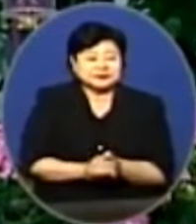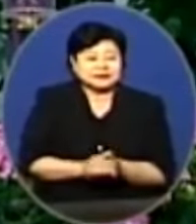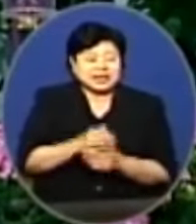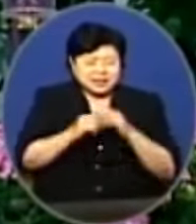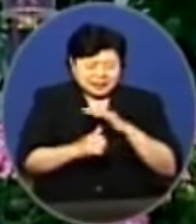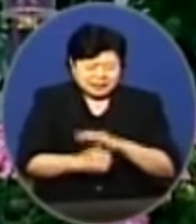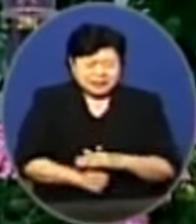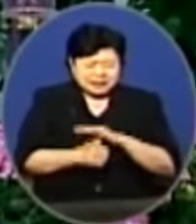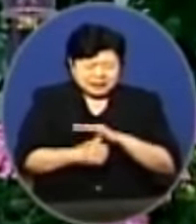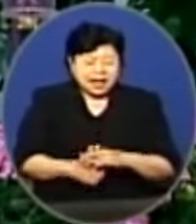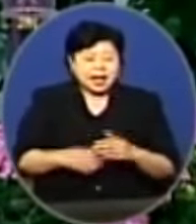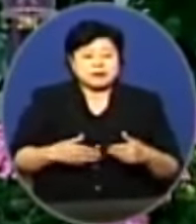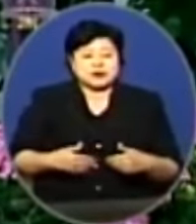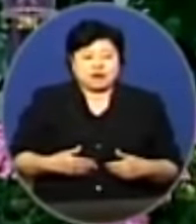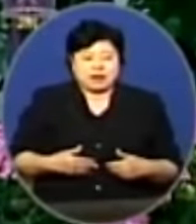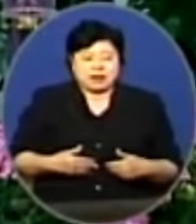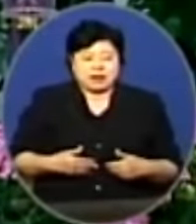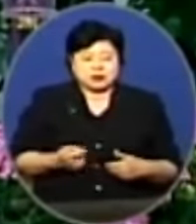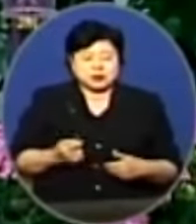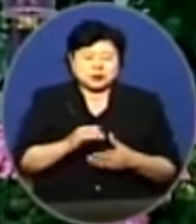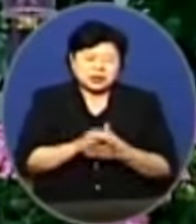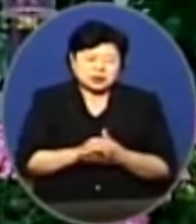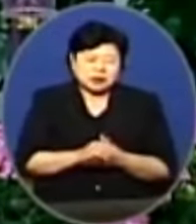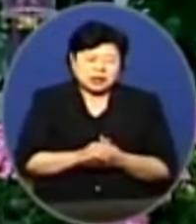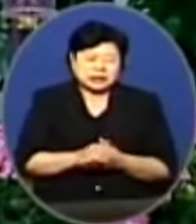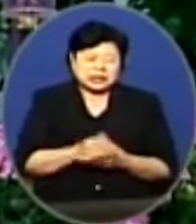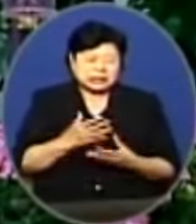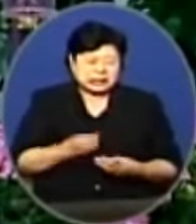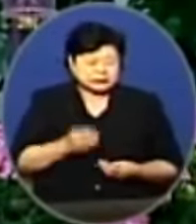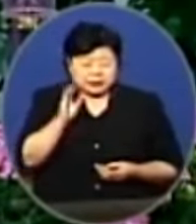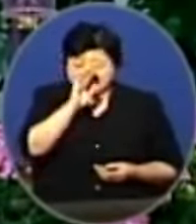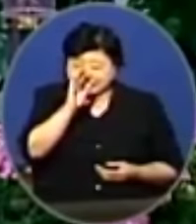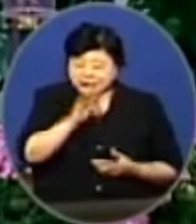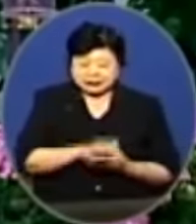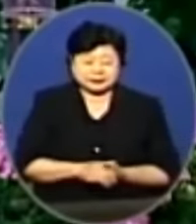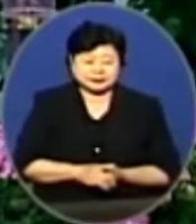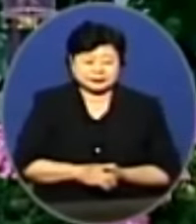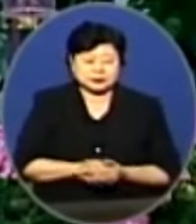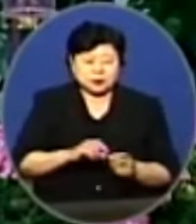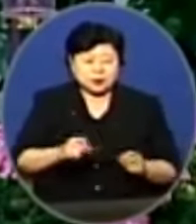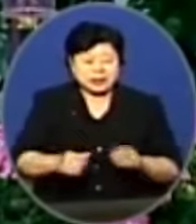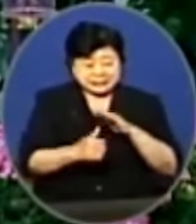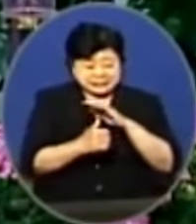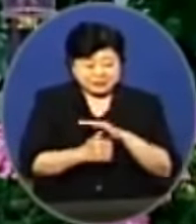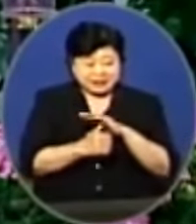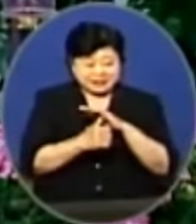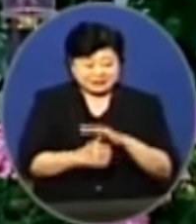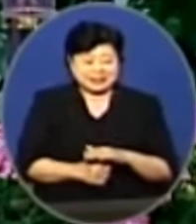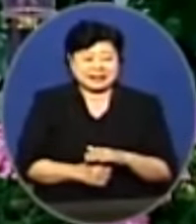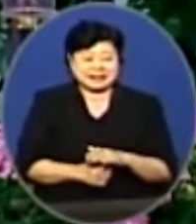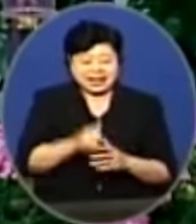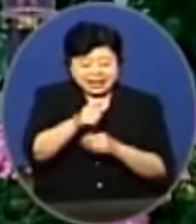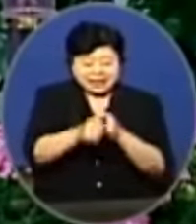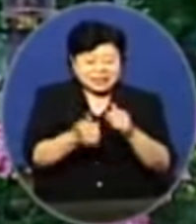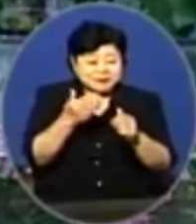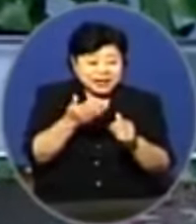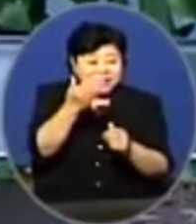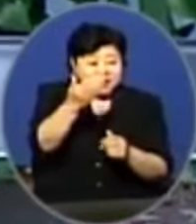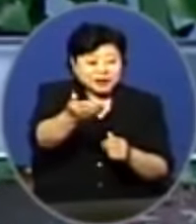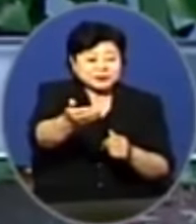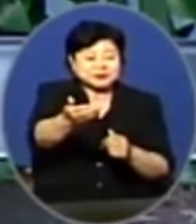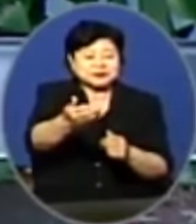인내하는 것이 굉장히 필요한 것입니다. 조금 기도하다가 낙심하면 안 돼요. 오래 참아야 돼요. 하나님께서